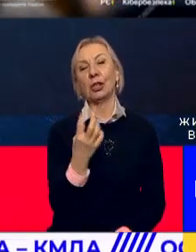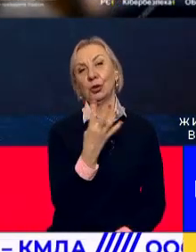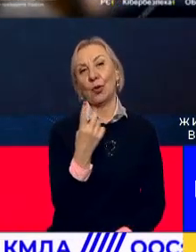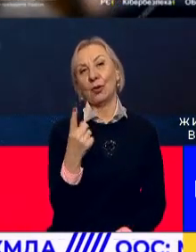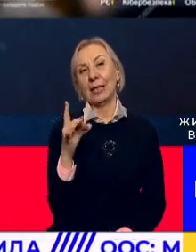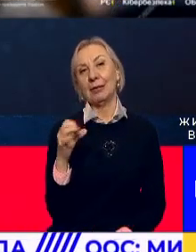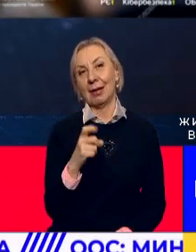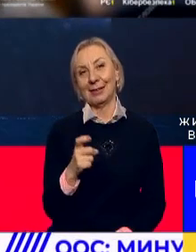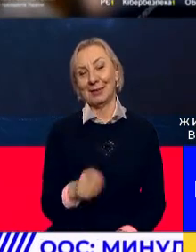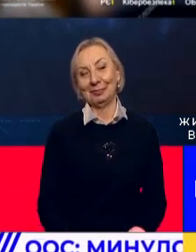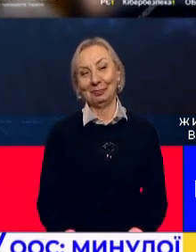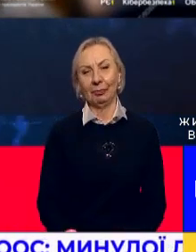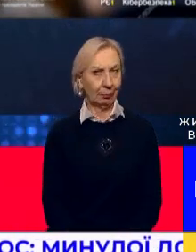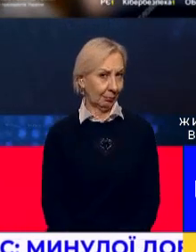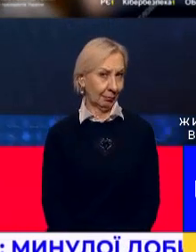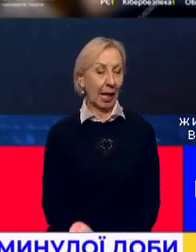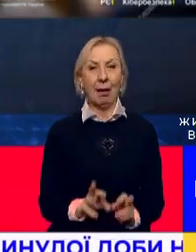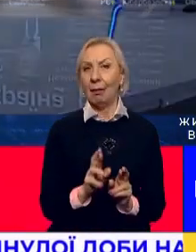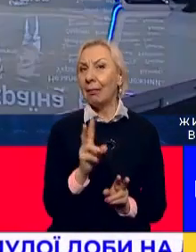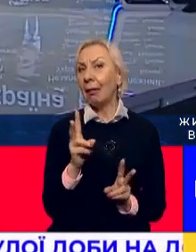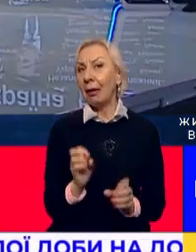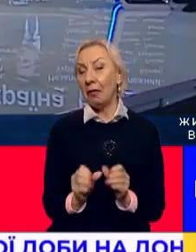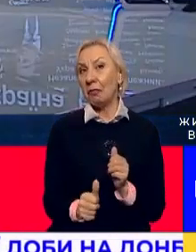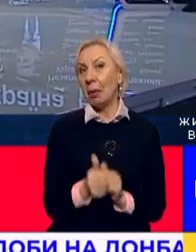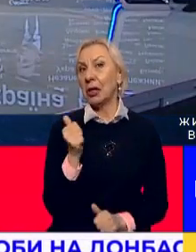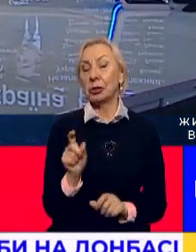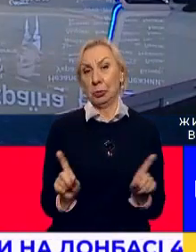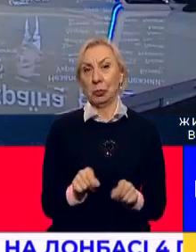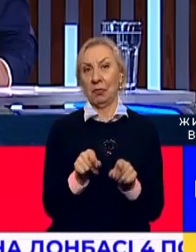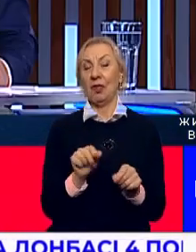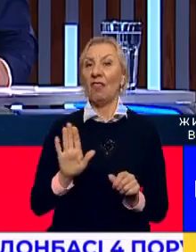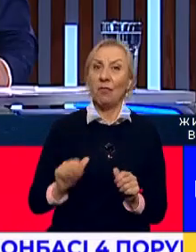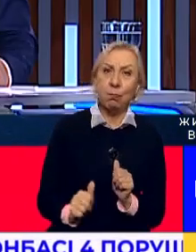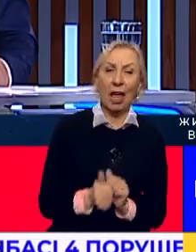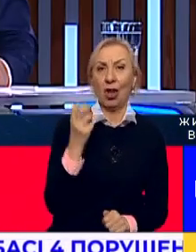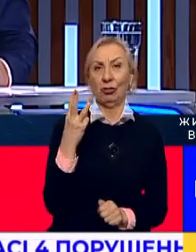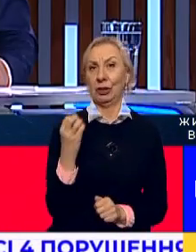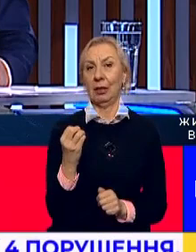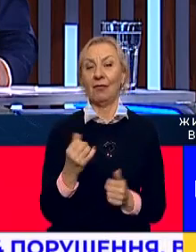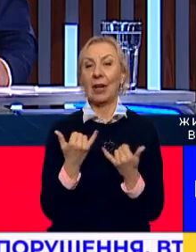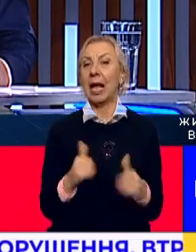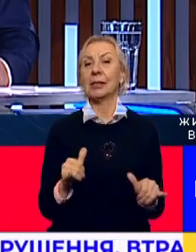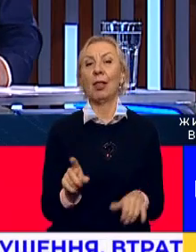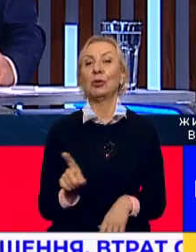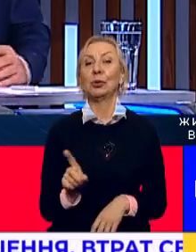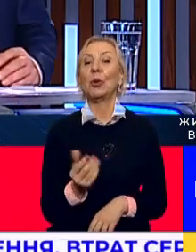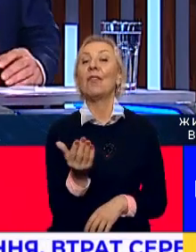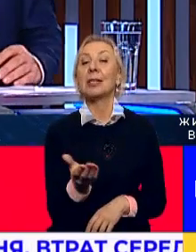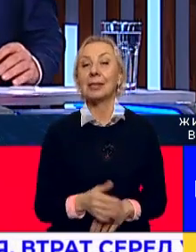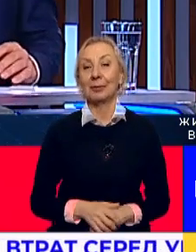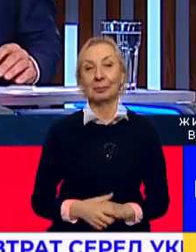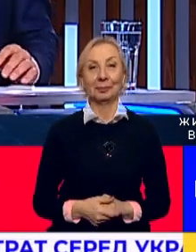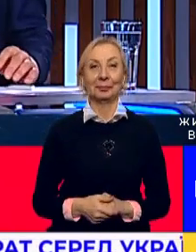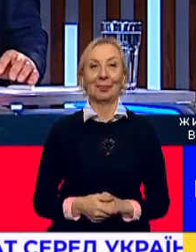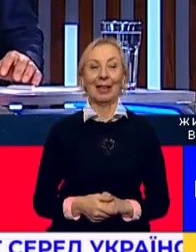Олеже, яке «вперше» від Володимира Зеленського вас вразило більш за все?